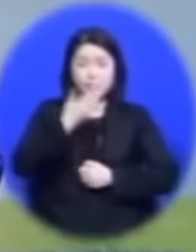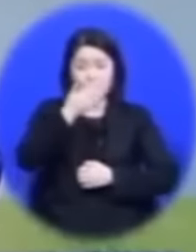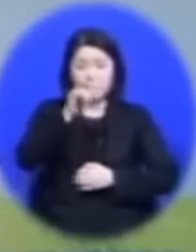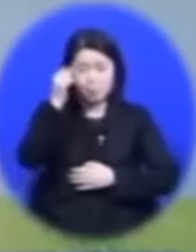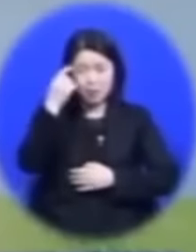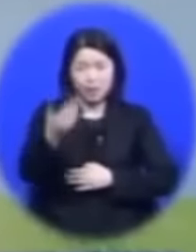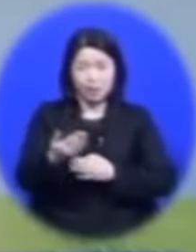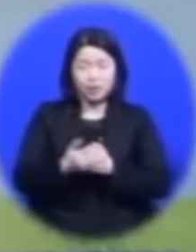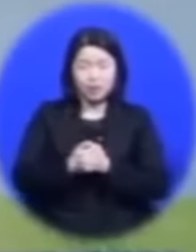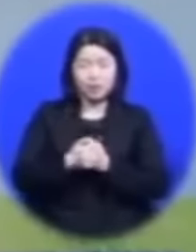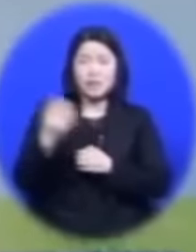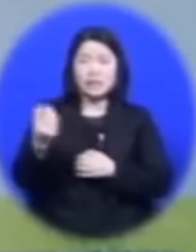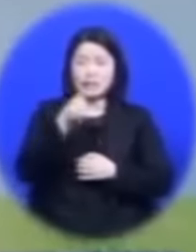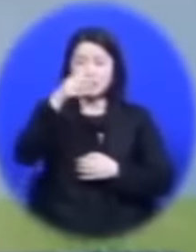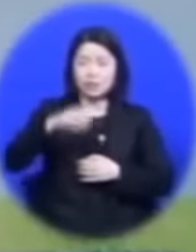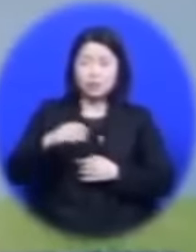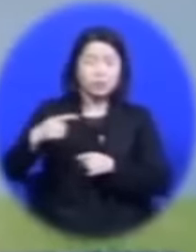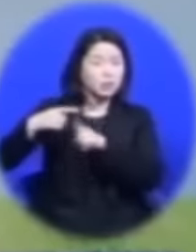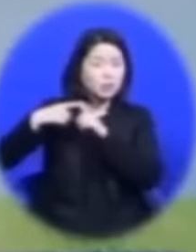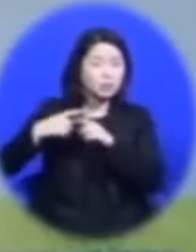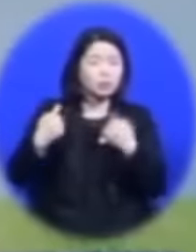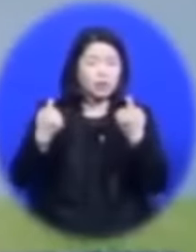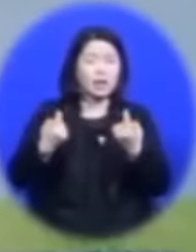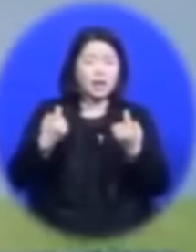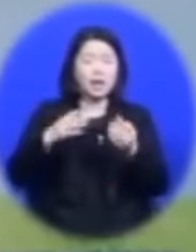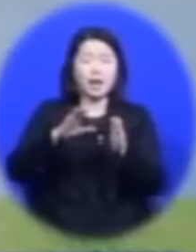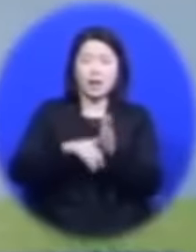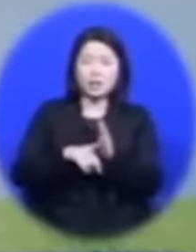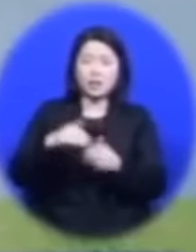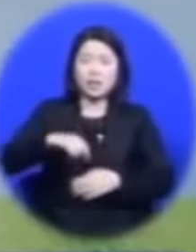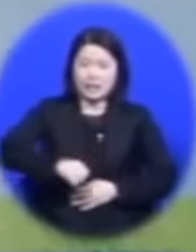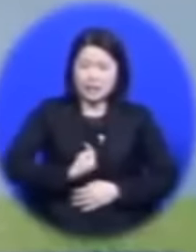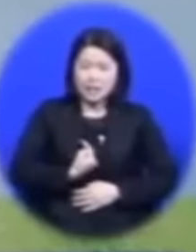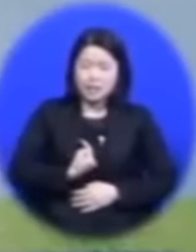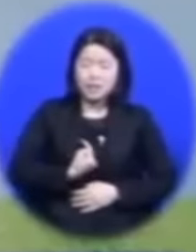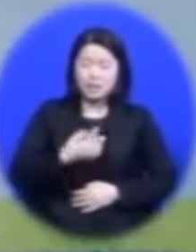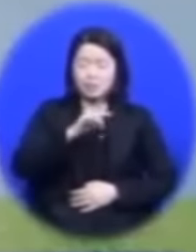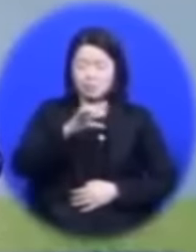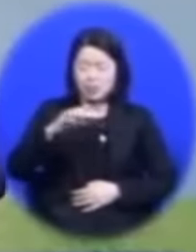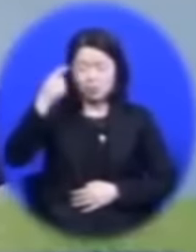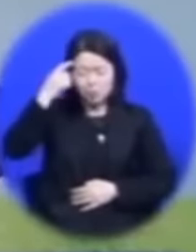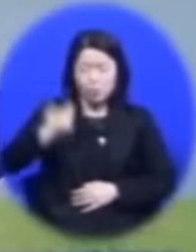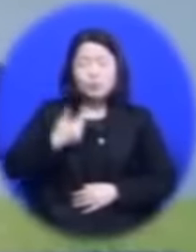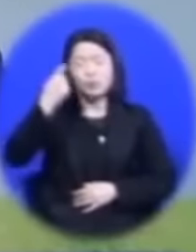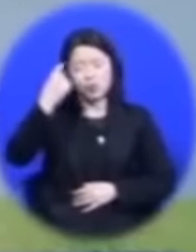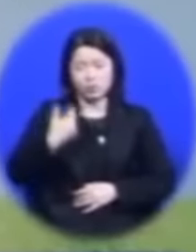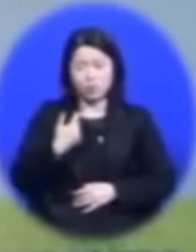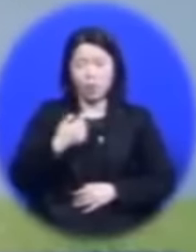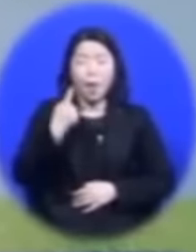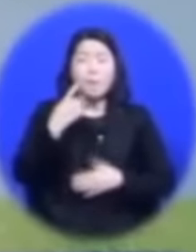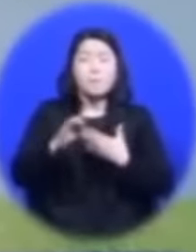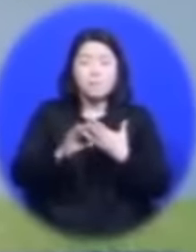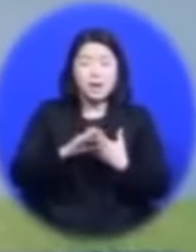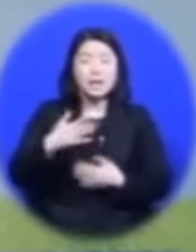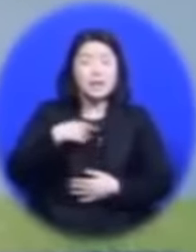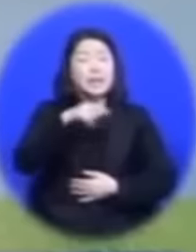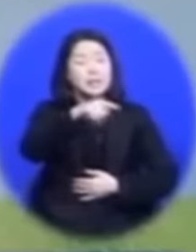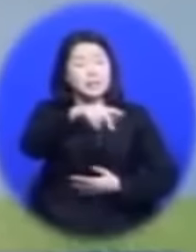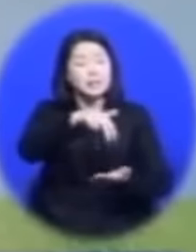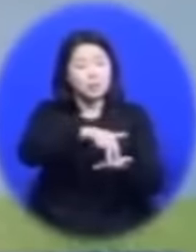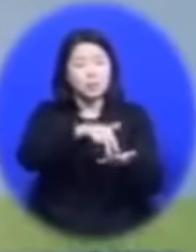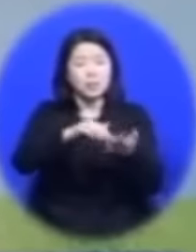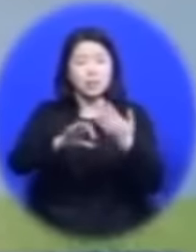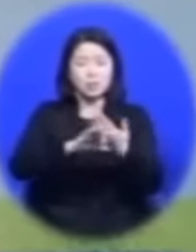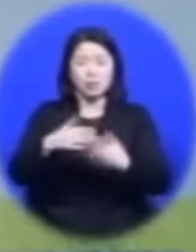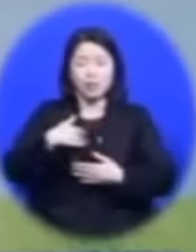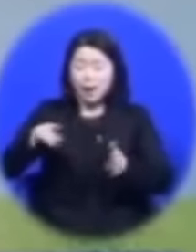성지순례하면서 우리가 다 자기에게 물었던 질문입니다. 만약에 내가 이 처지였다면 나는